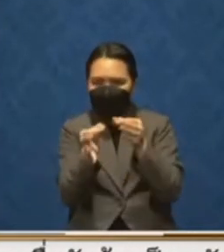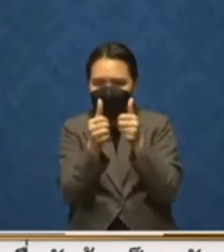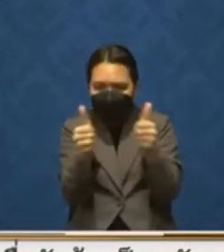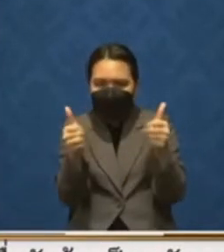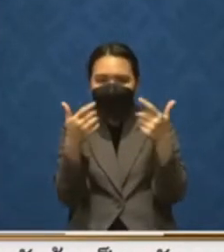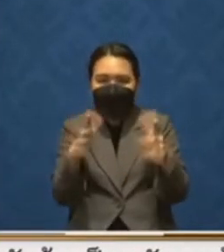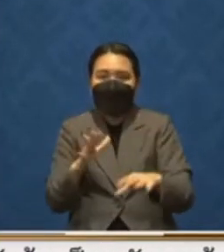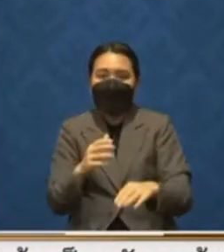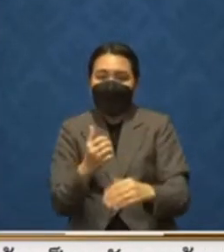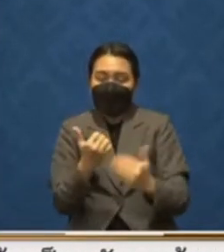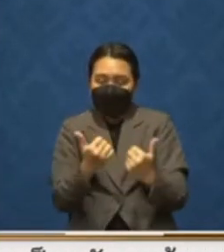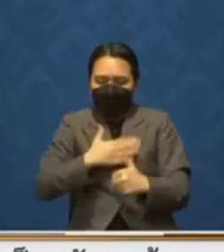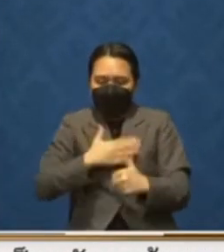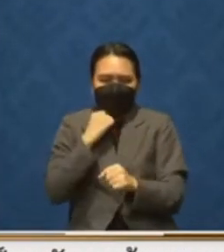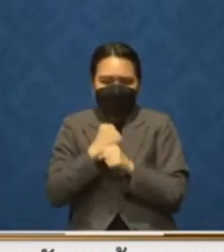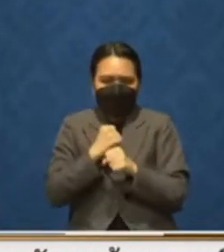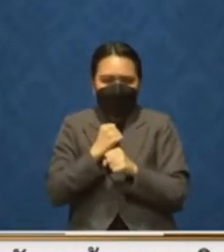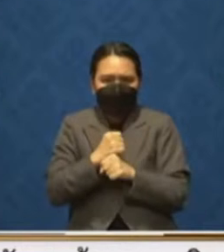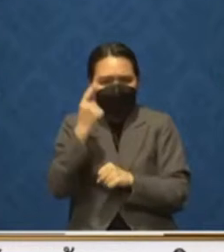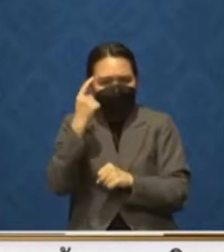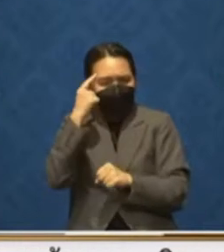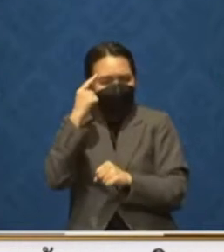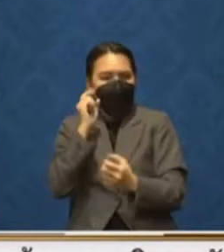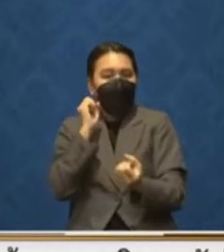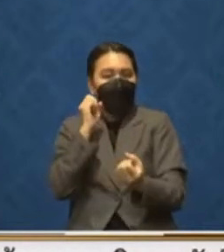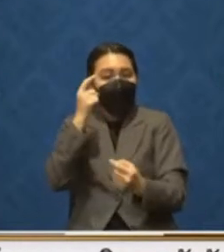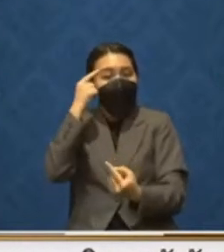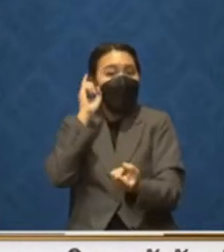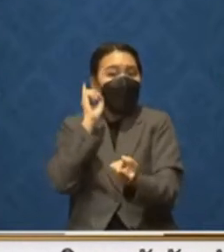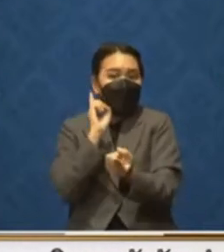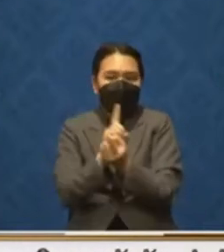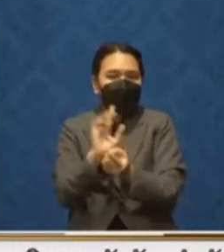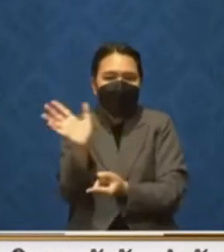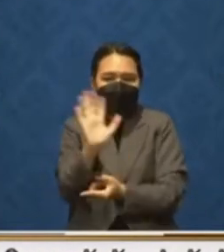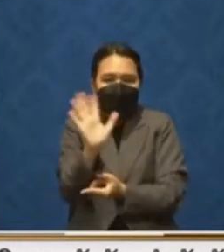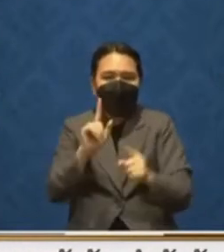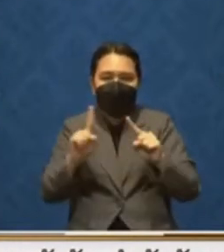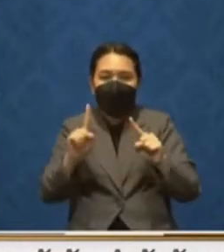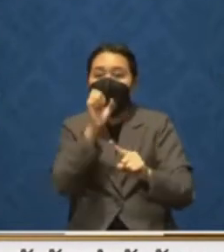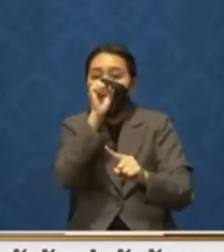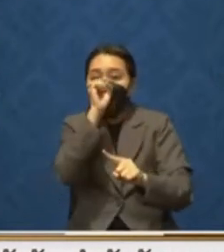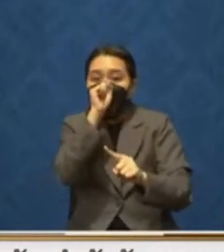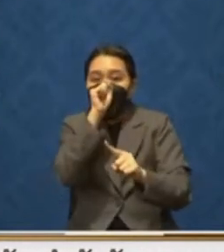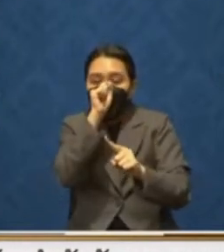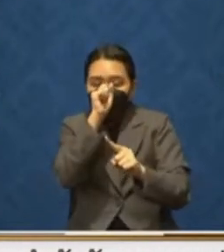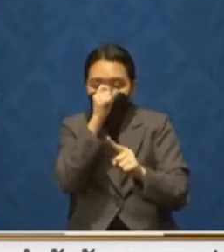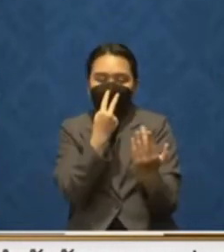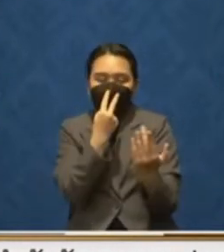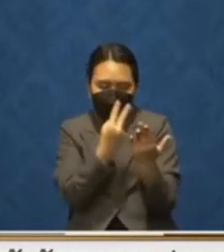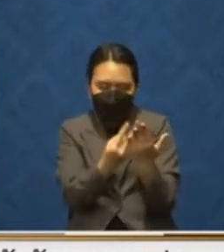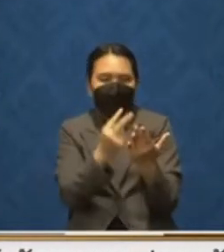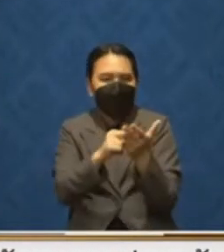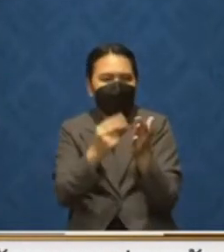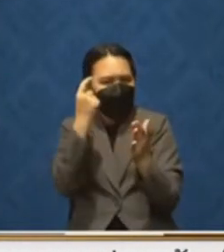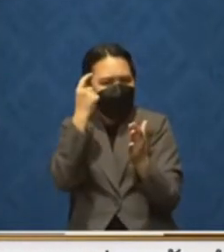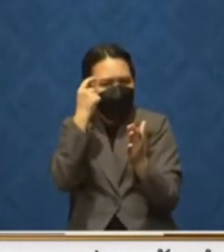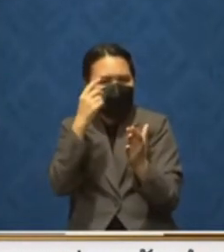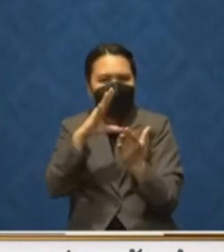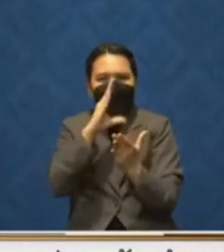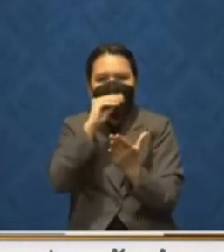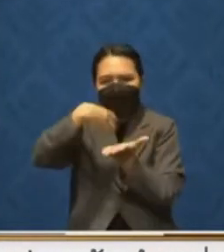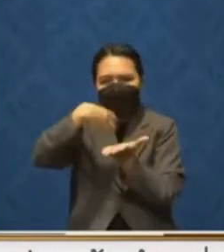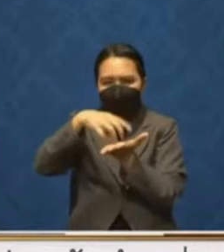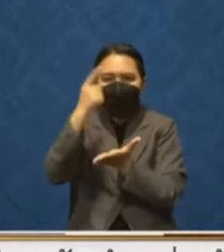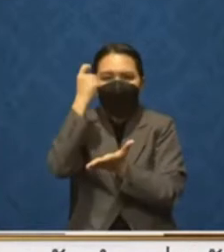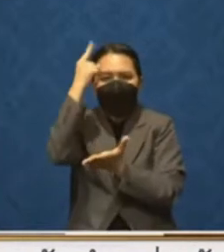กับท่านก็ไม่รู้จักผมล่ะแต่ผมเปิดดูอ่ะน่ะก็คือเป็นการพูดที่เข้าใจง่ายดีนะผมว่าเนี่ยเป็นภาษา